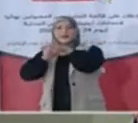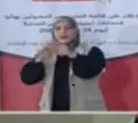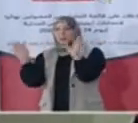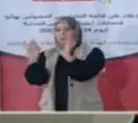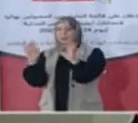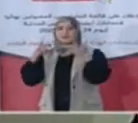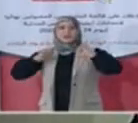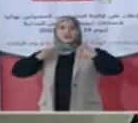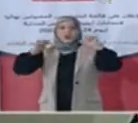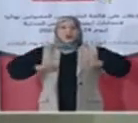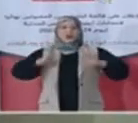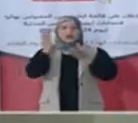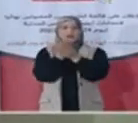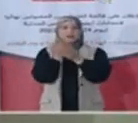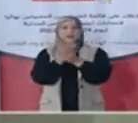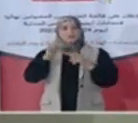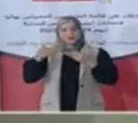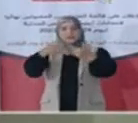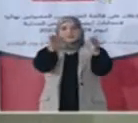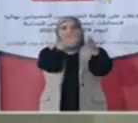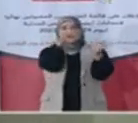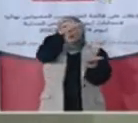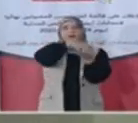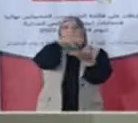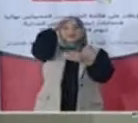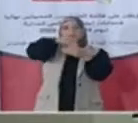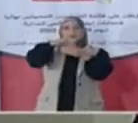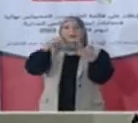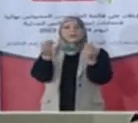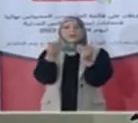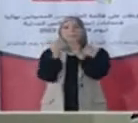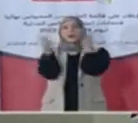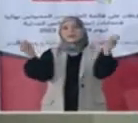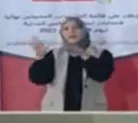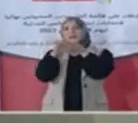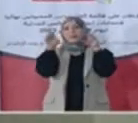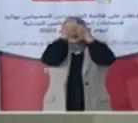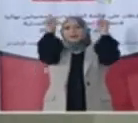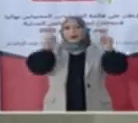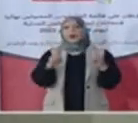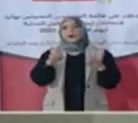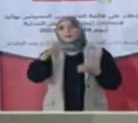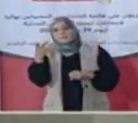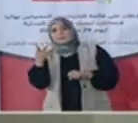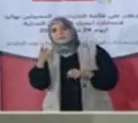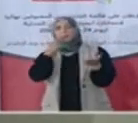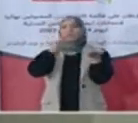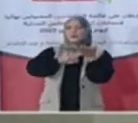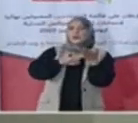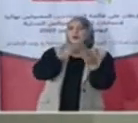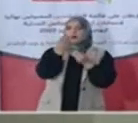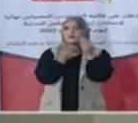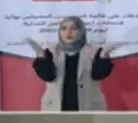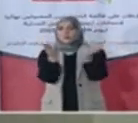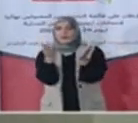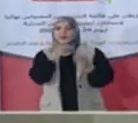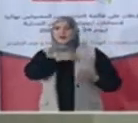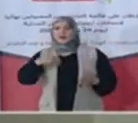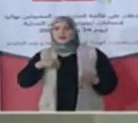فيهاش مدارس ابتدائية، فمش نحلوا مراكز اقتراع في مؤسسات عمومية أخرى، قد تكون مكاتب بريد، مستوصفات